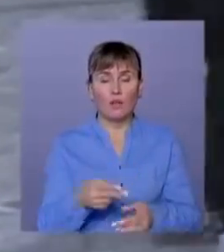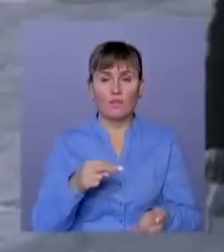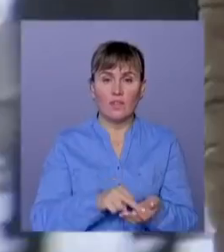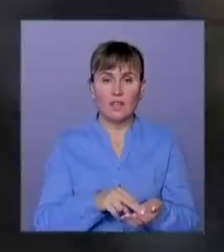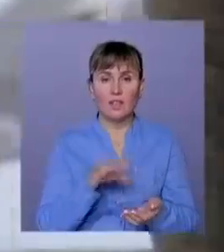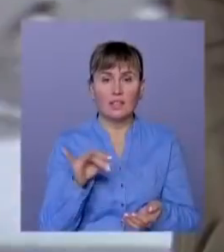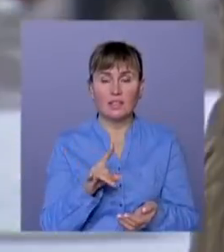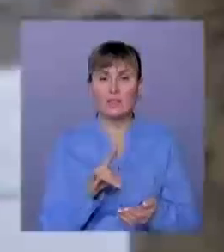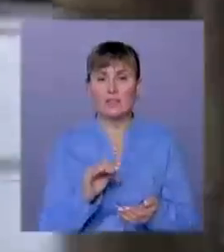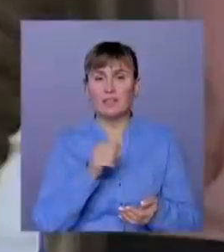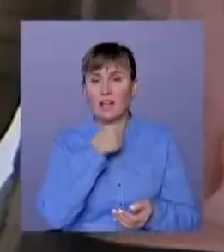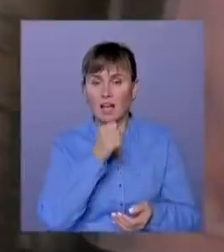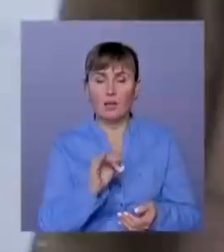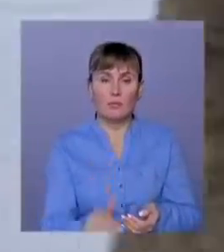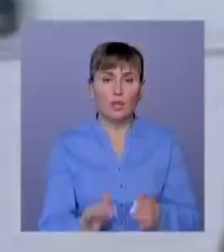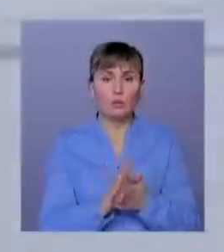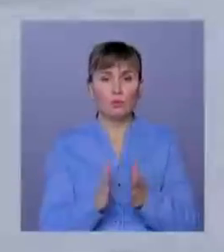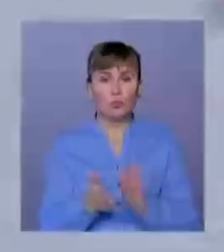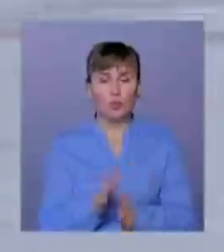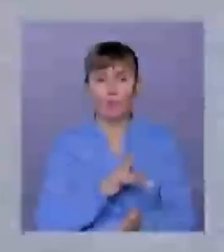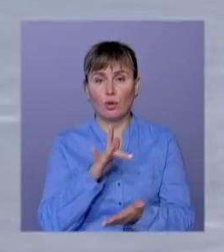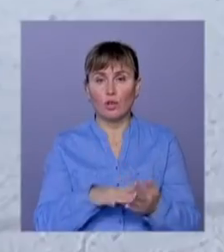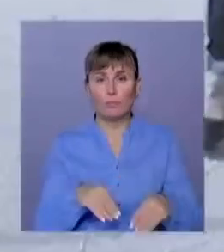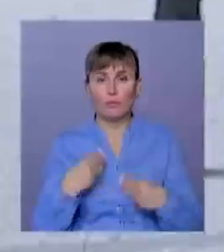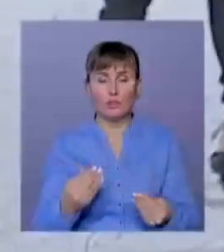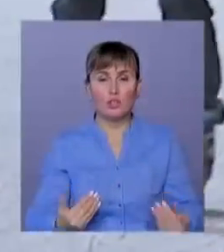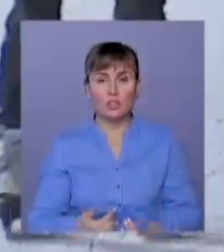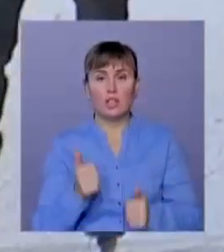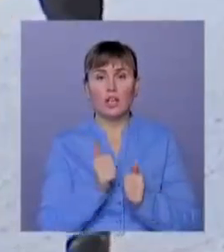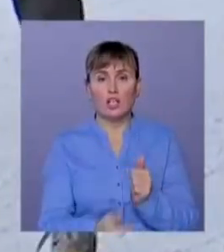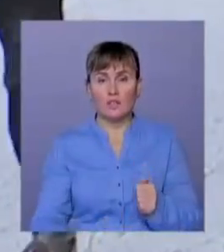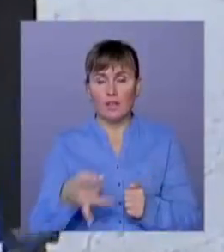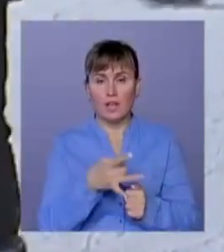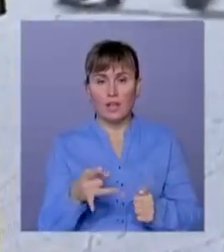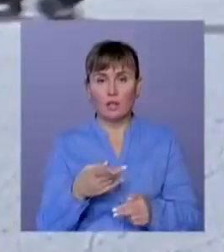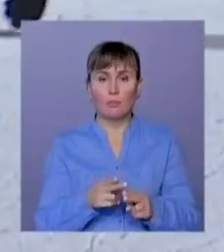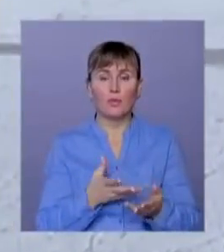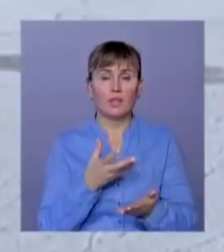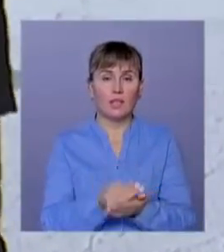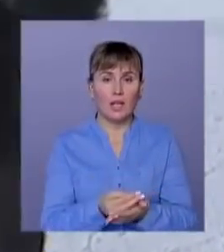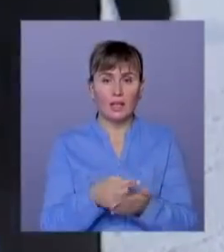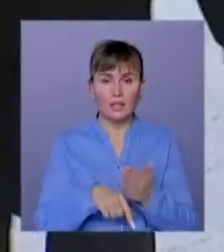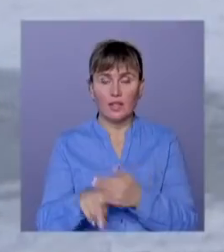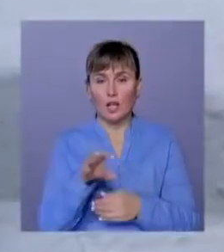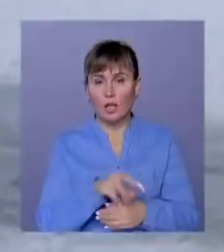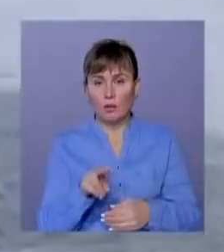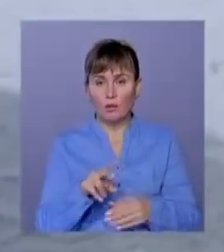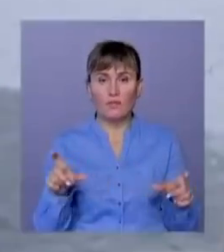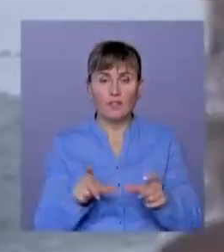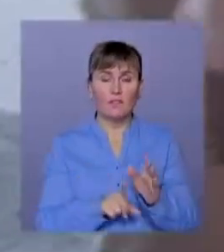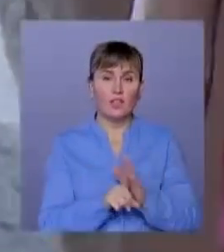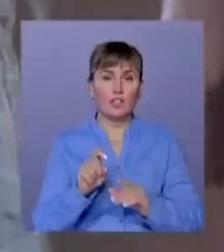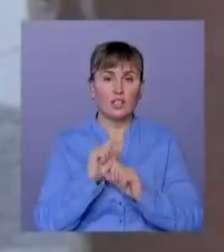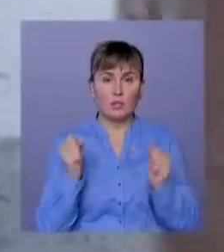и стар, и млад. Условия для развития спорта город предоставляет жителю каждого района. Помимо платных ледовых коробок, у торгового центра в начале